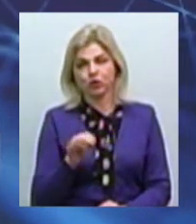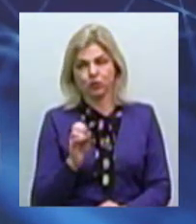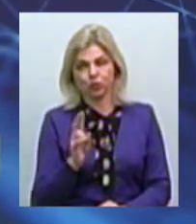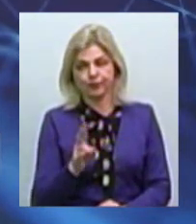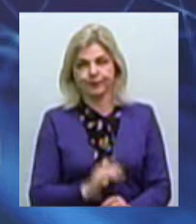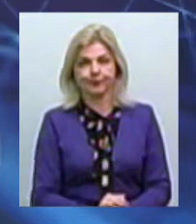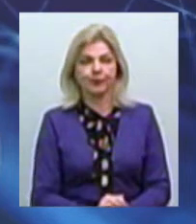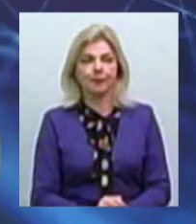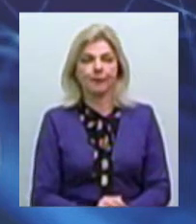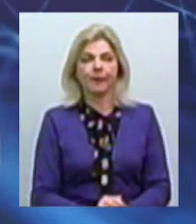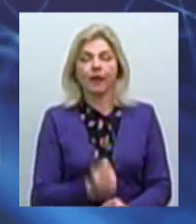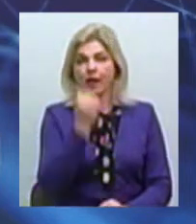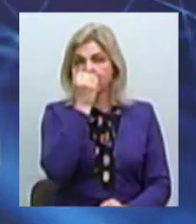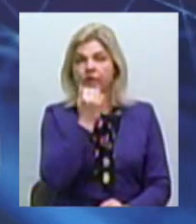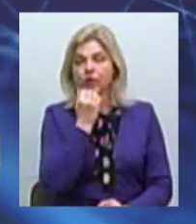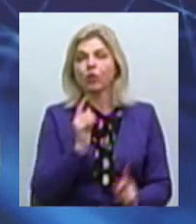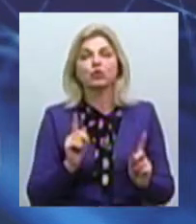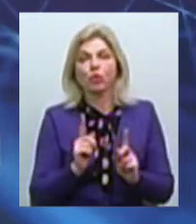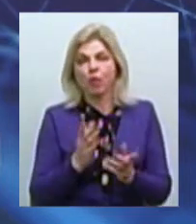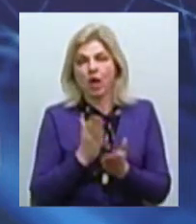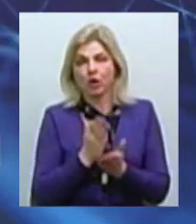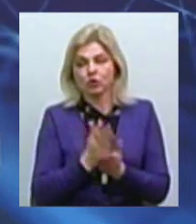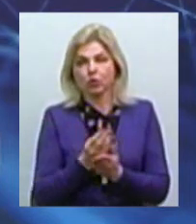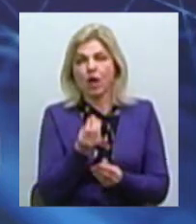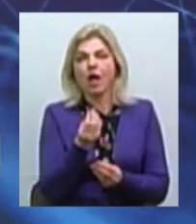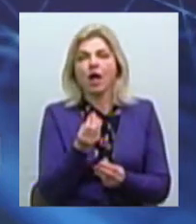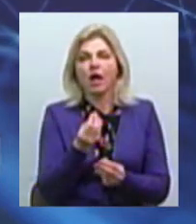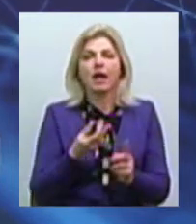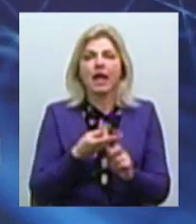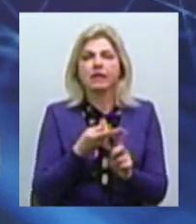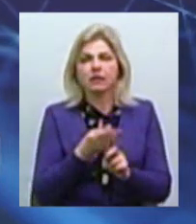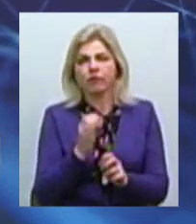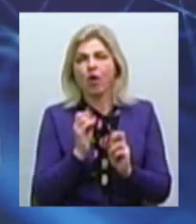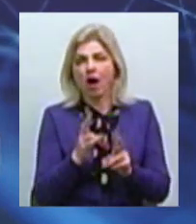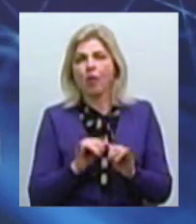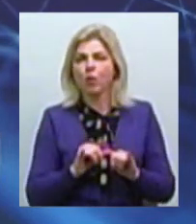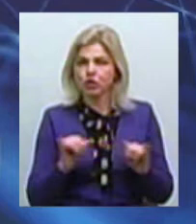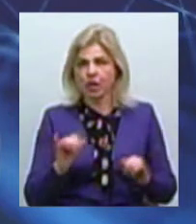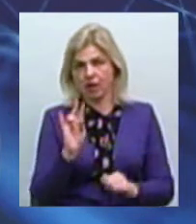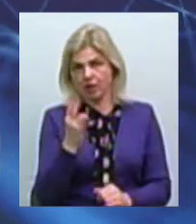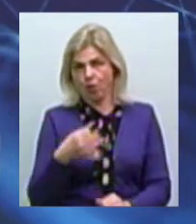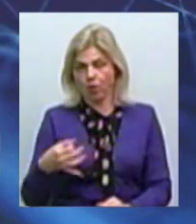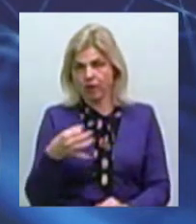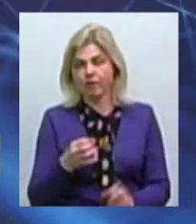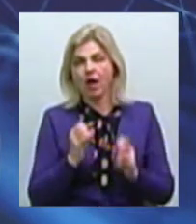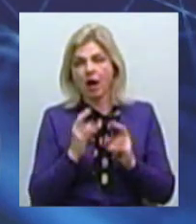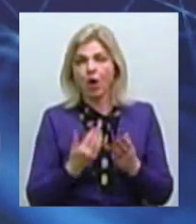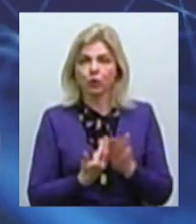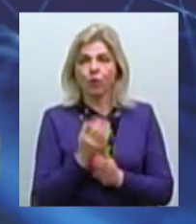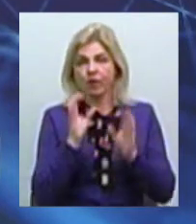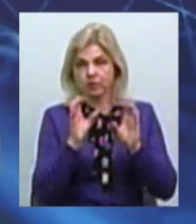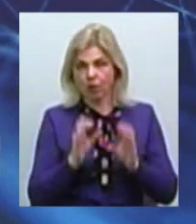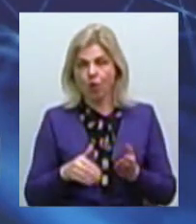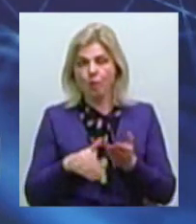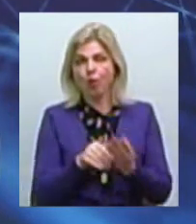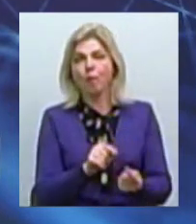задачки шумы и снова рейдерство насколько его на по ширину нанако раньше не як сама новый закон да поможет